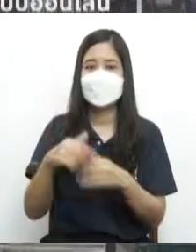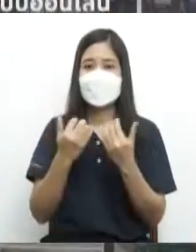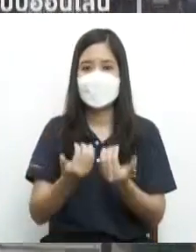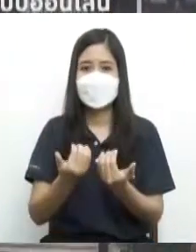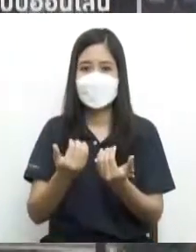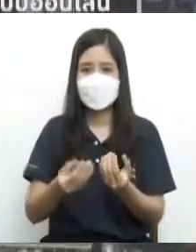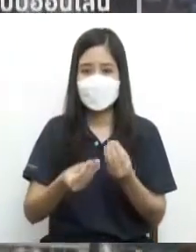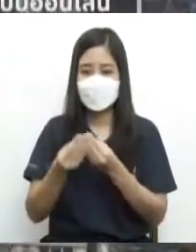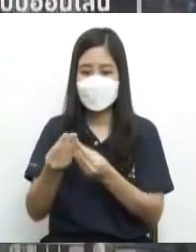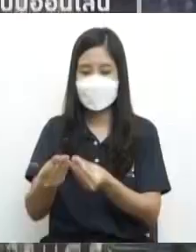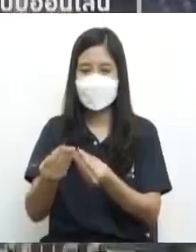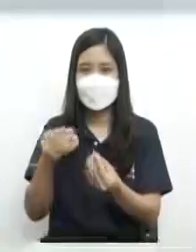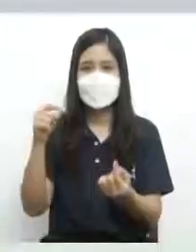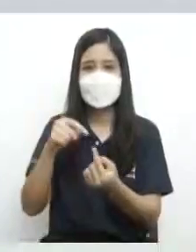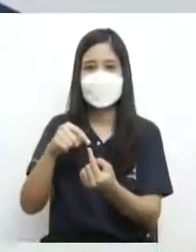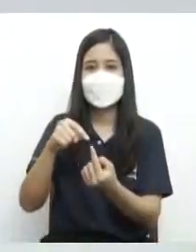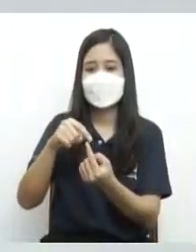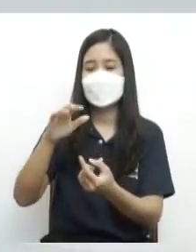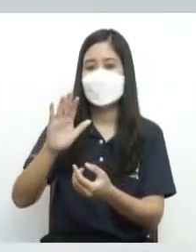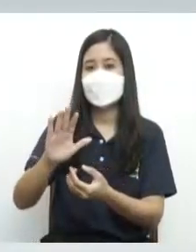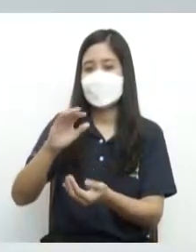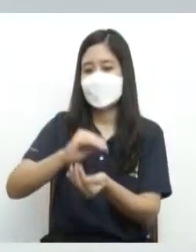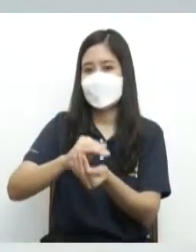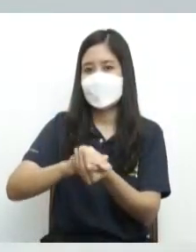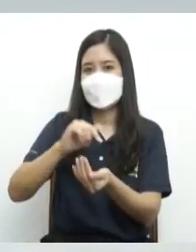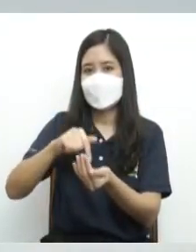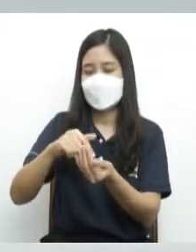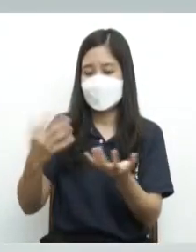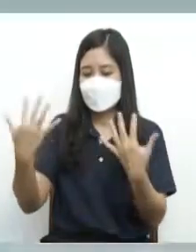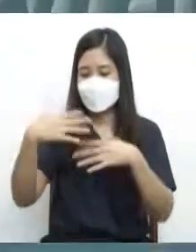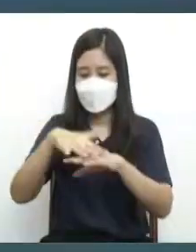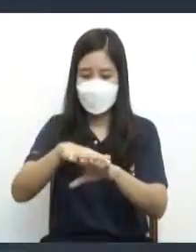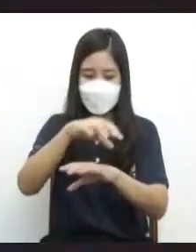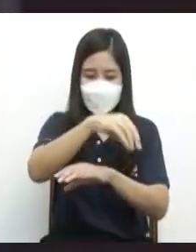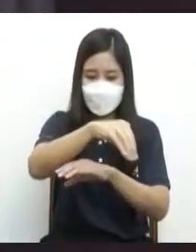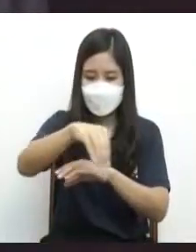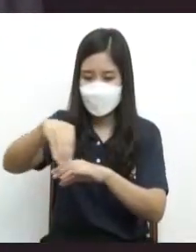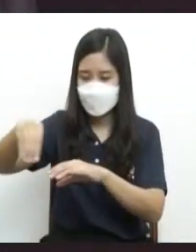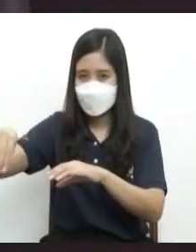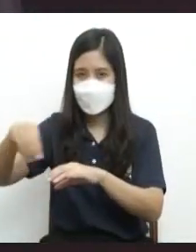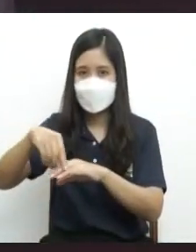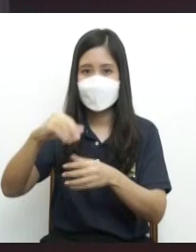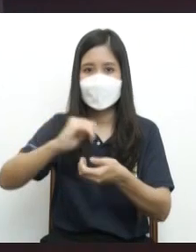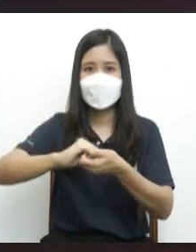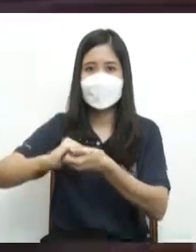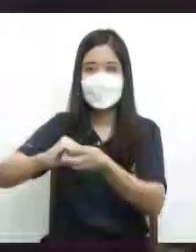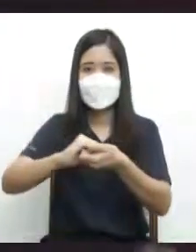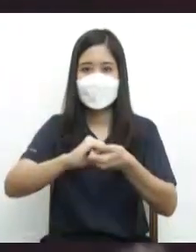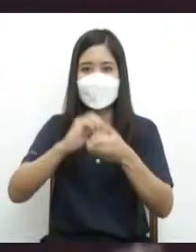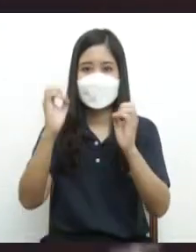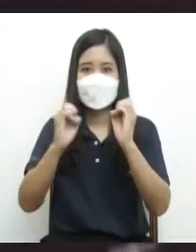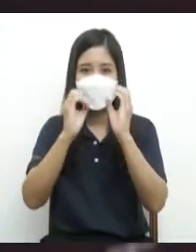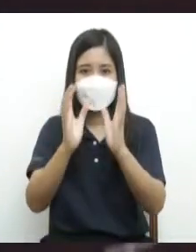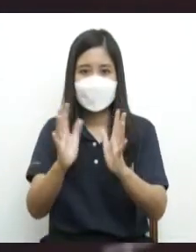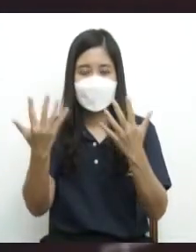านการสำรวจของกบข.จึงทำให้เกิด3ความร่วมมือรายการกบข.ใกล้ครูที่จะนำความรู้การเงิน